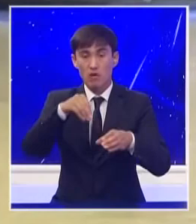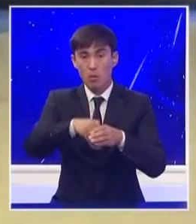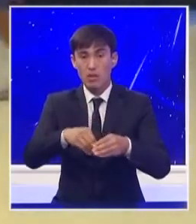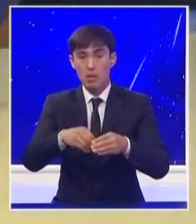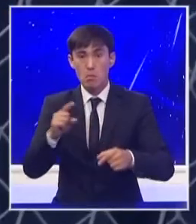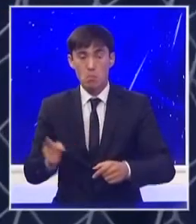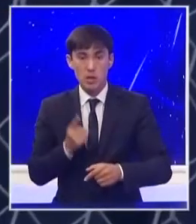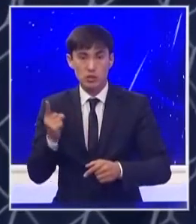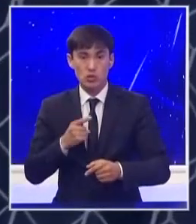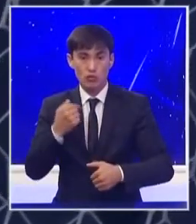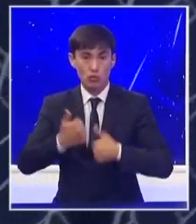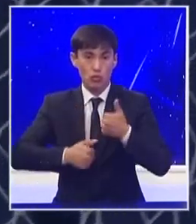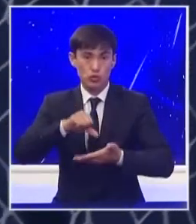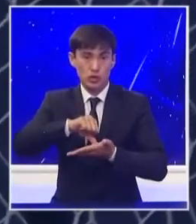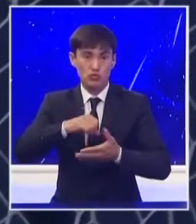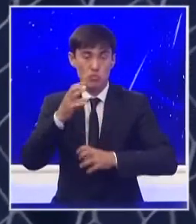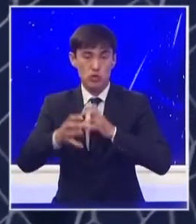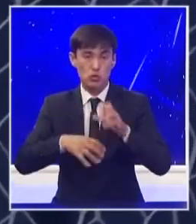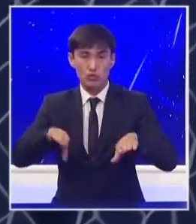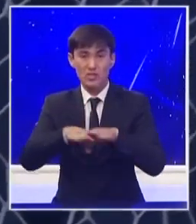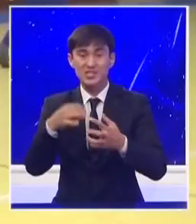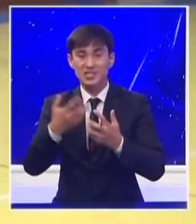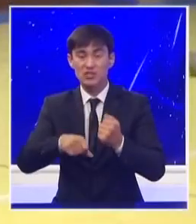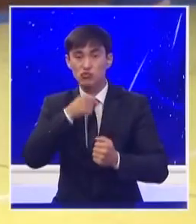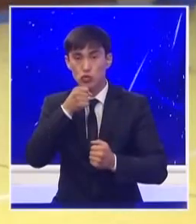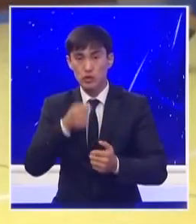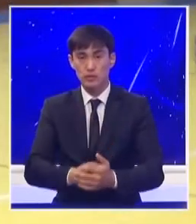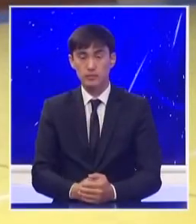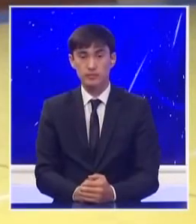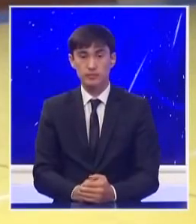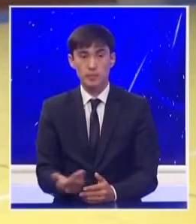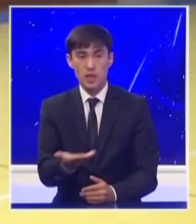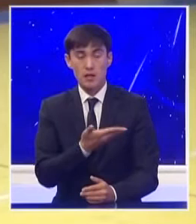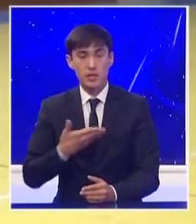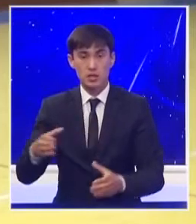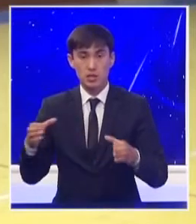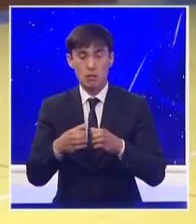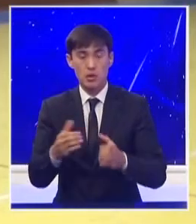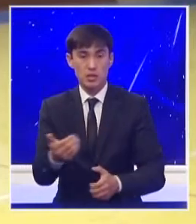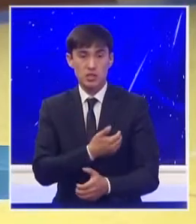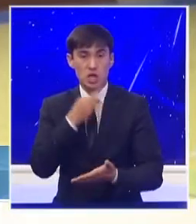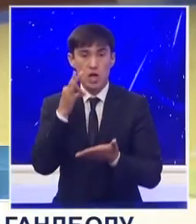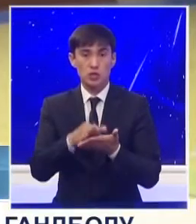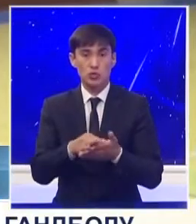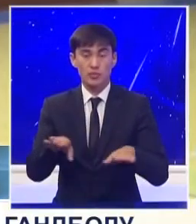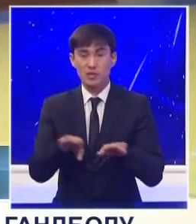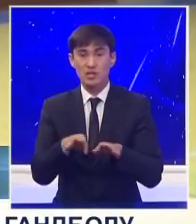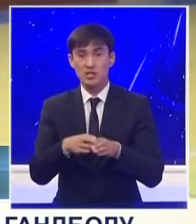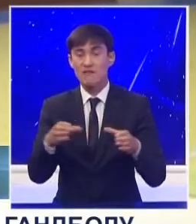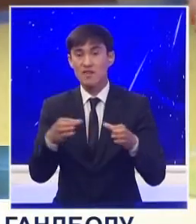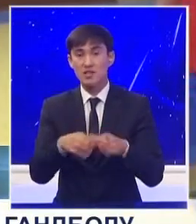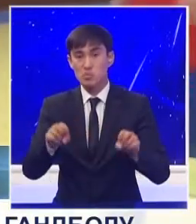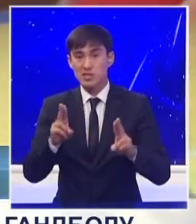участвуют в соревнованиях международного класса среди взрослых. А о нашей команде что сказать? Это также филиал от